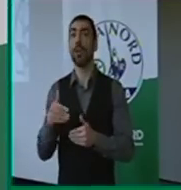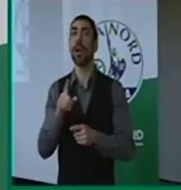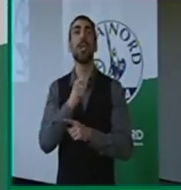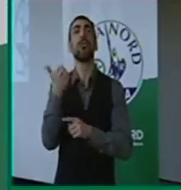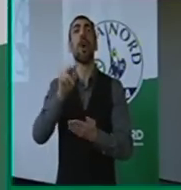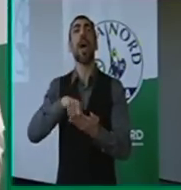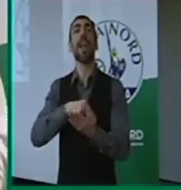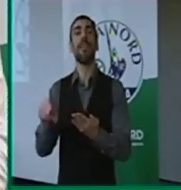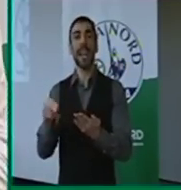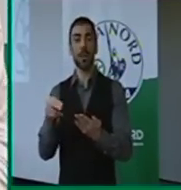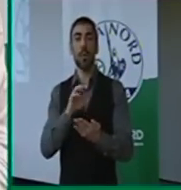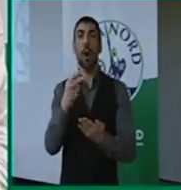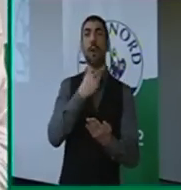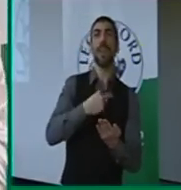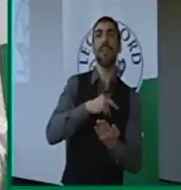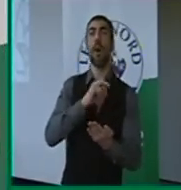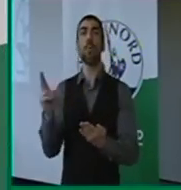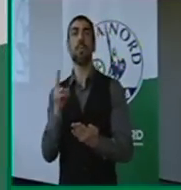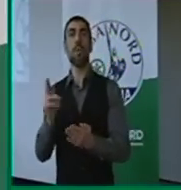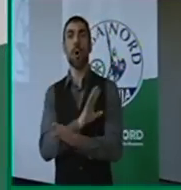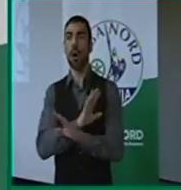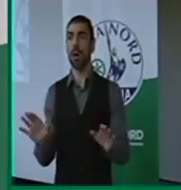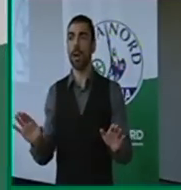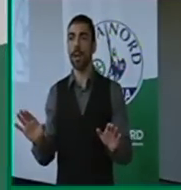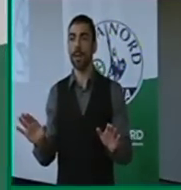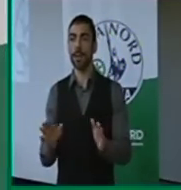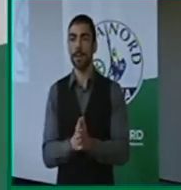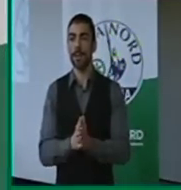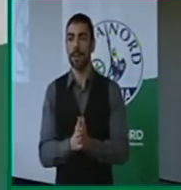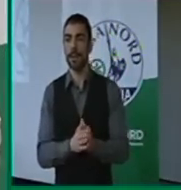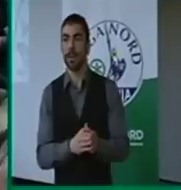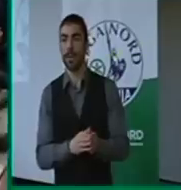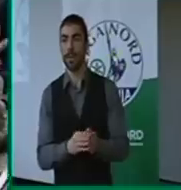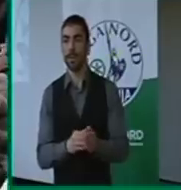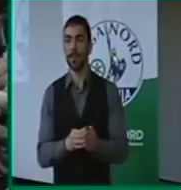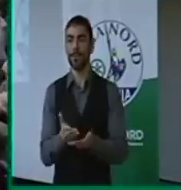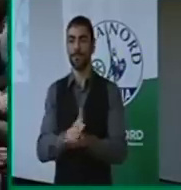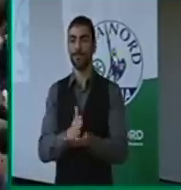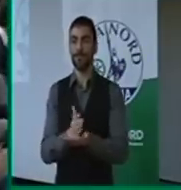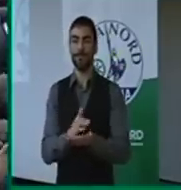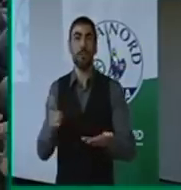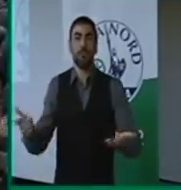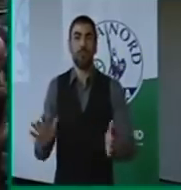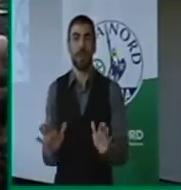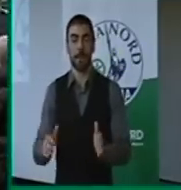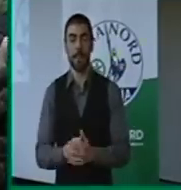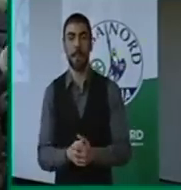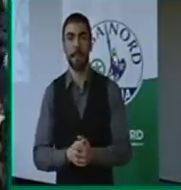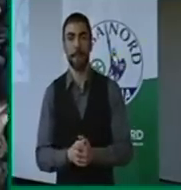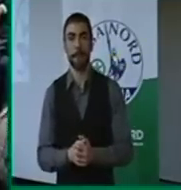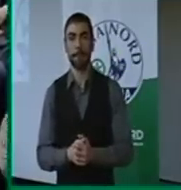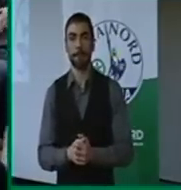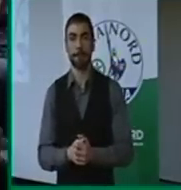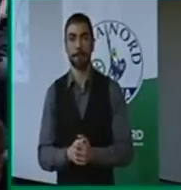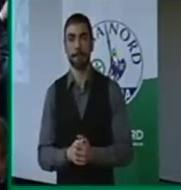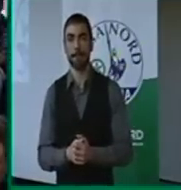referendum O si vive o si muore non c'è la via di mezzo il 25 maggio non c'è il simbolo della Lega